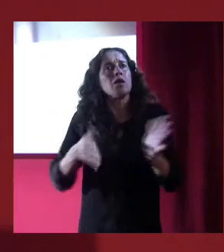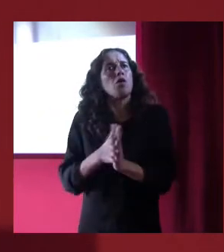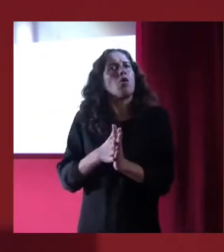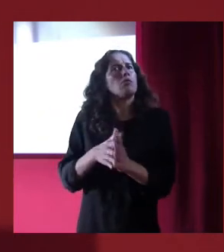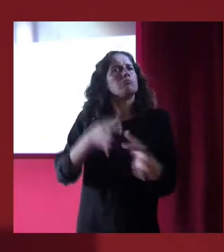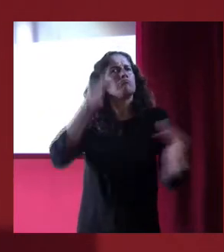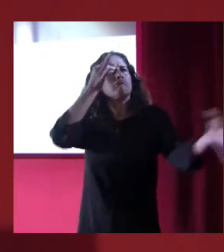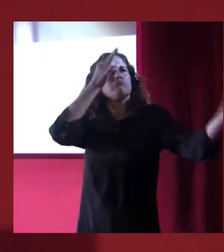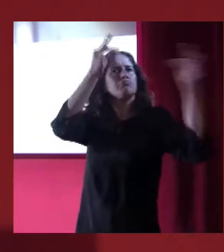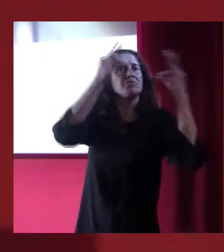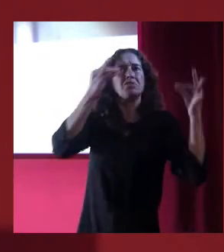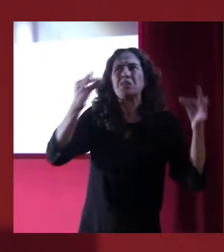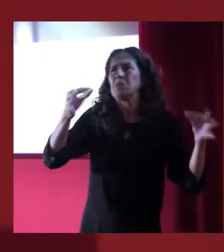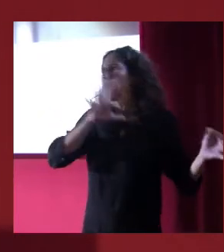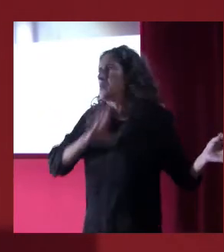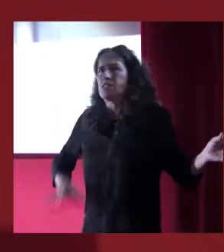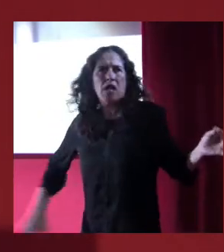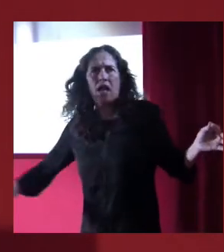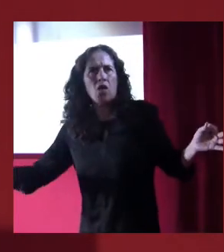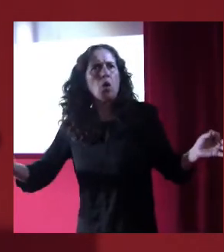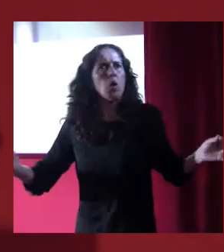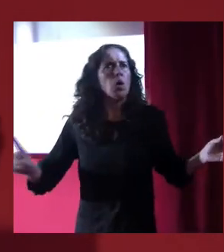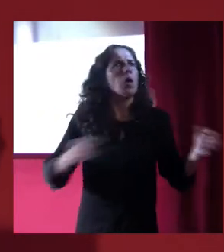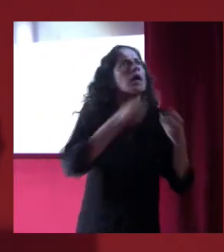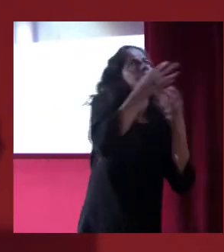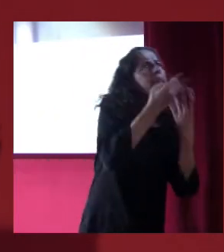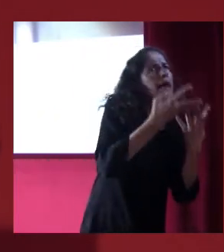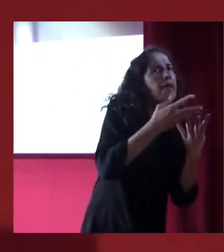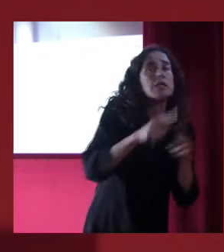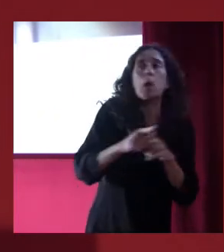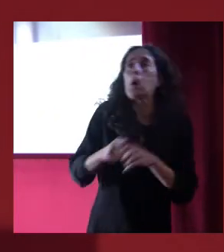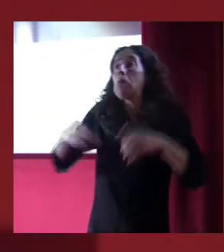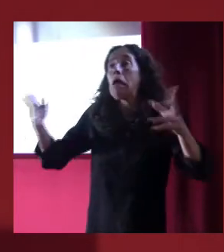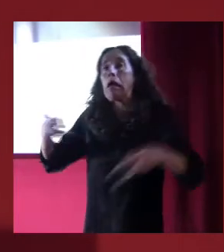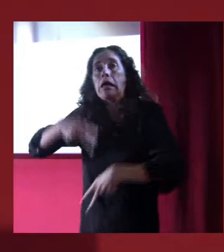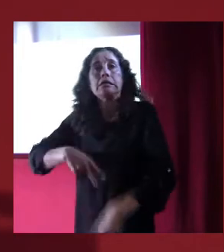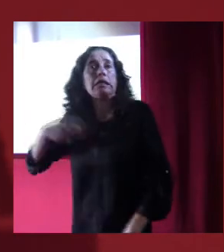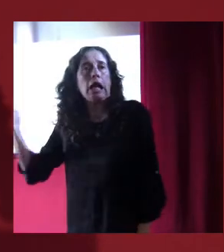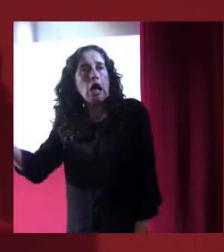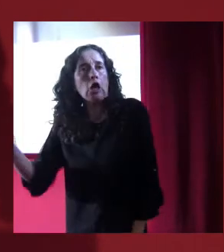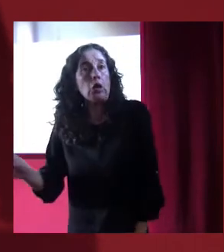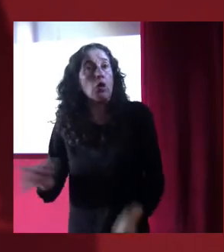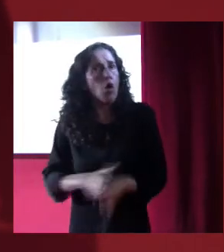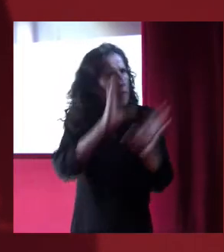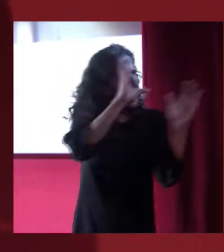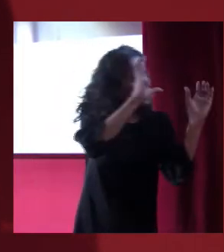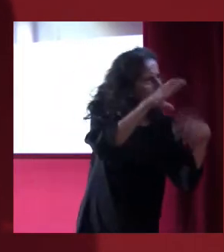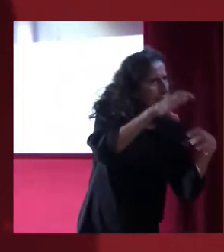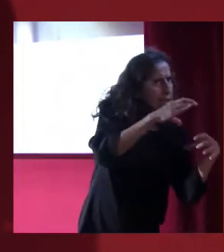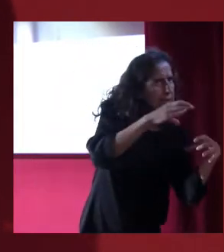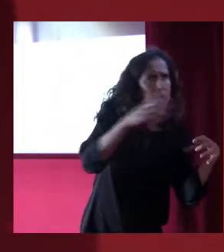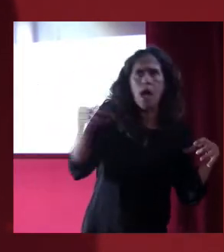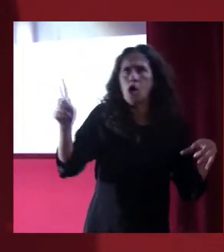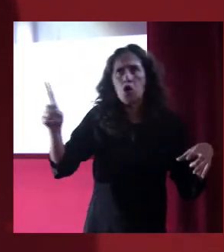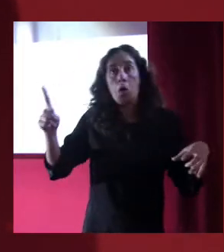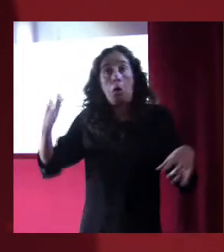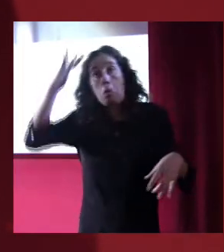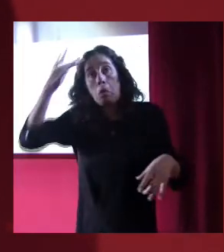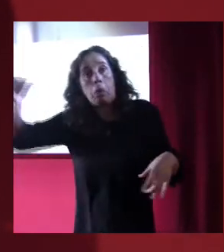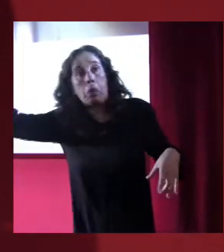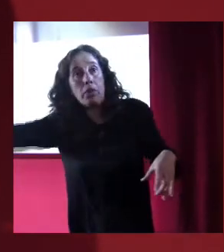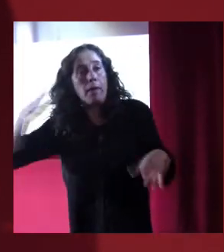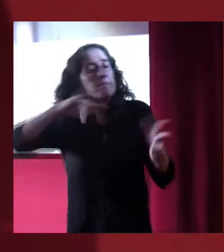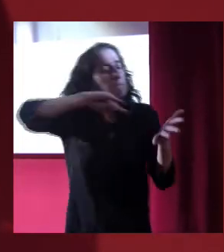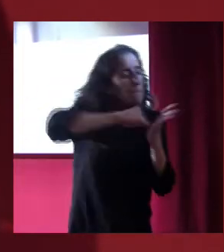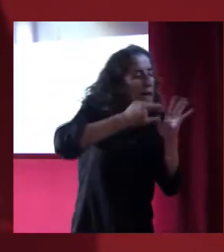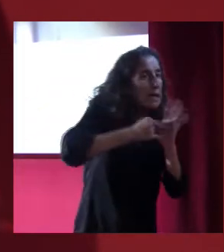el rigor i no la frivolitat. Les dades i no el populisme. La ciència i no la demagogia. La